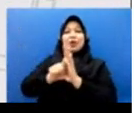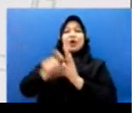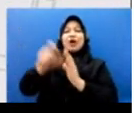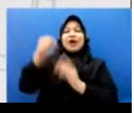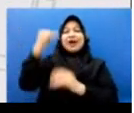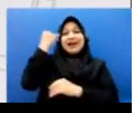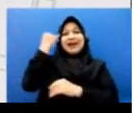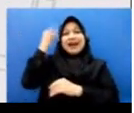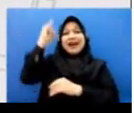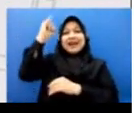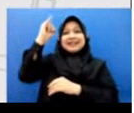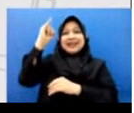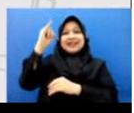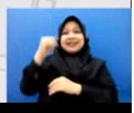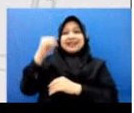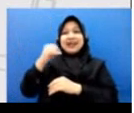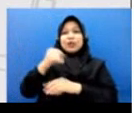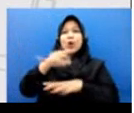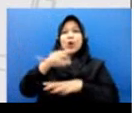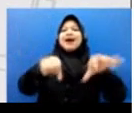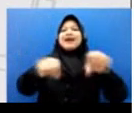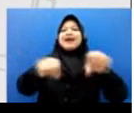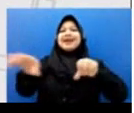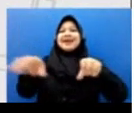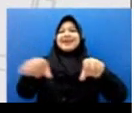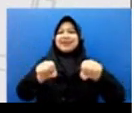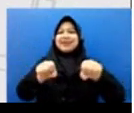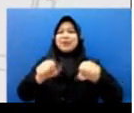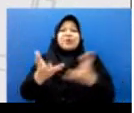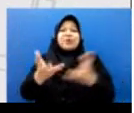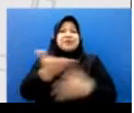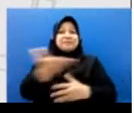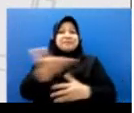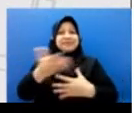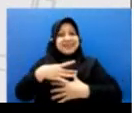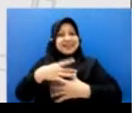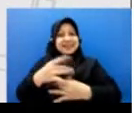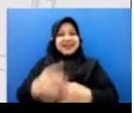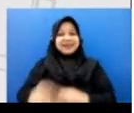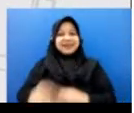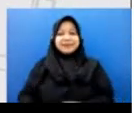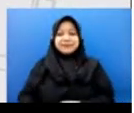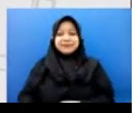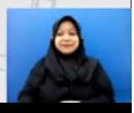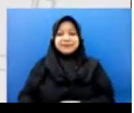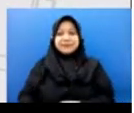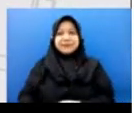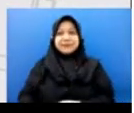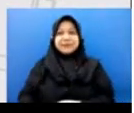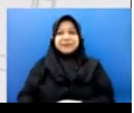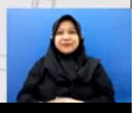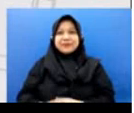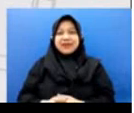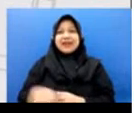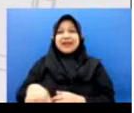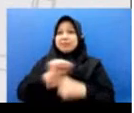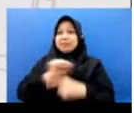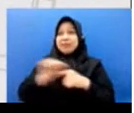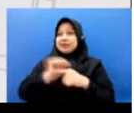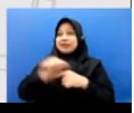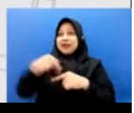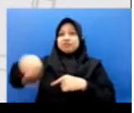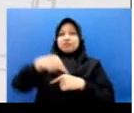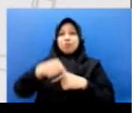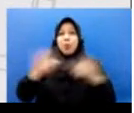adalah ajakan, siapa tahu Bapak dan Ibu tertarik. Bapak dan Ibu ikut pelatihan ini ramai-ramai. Ada sekian puluh